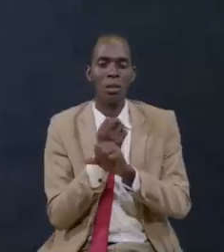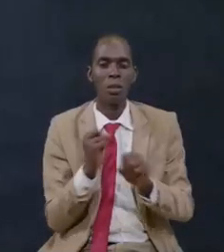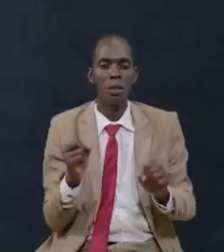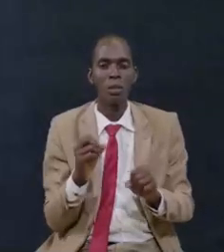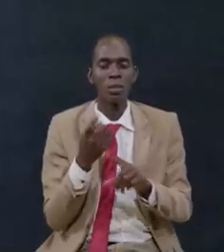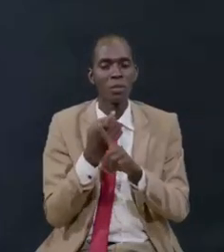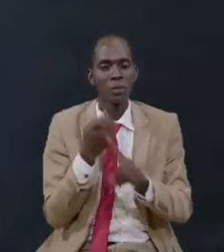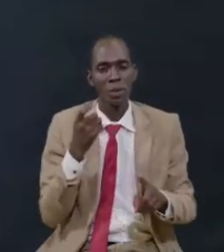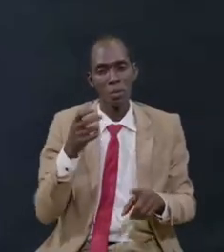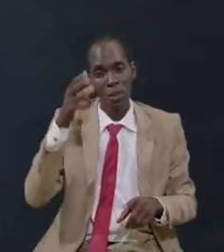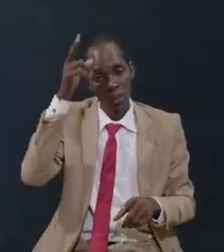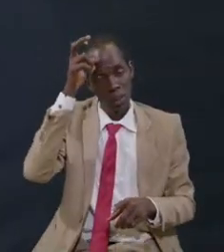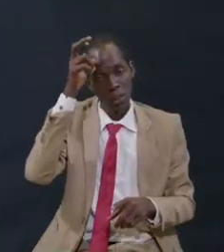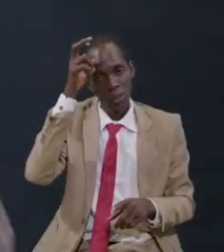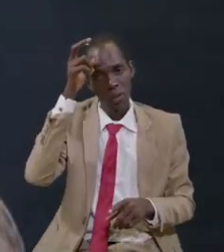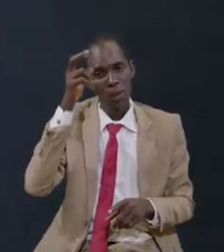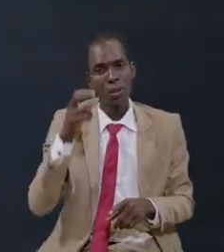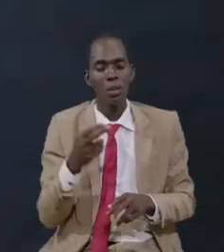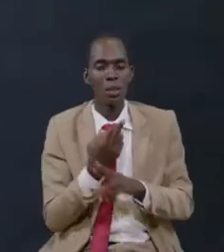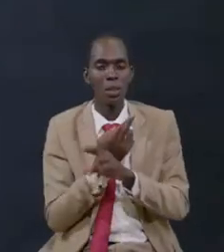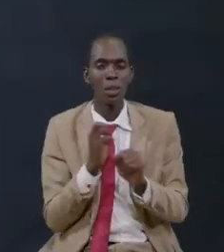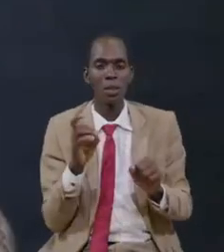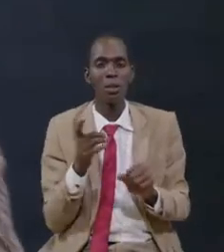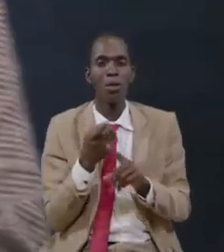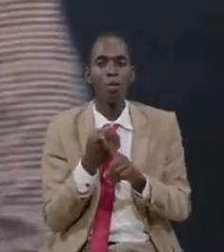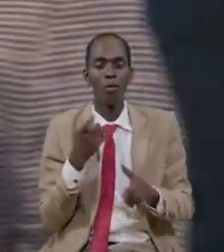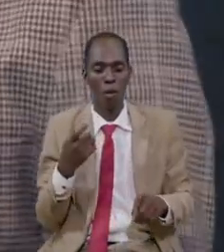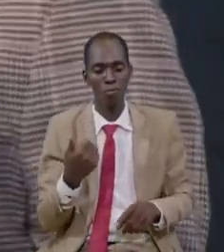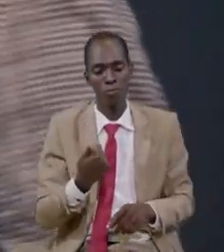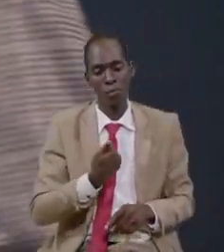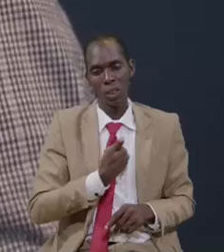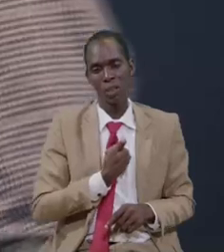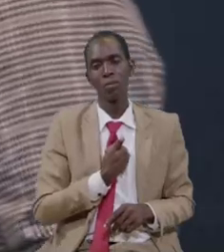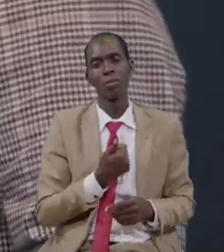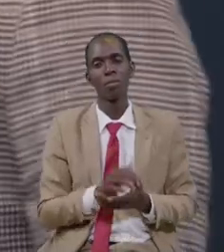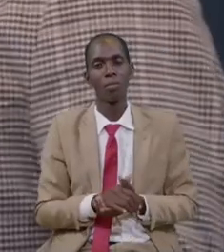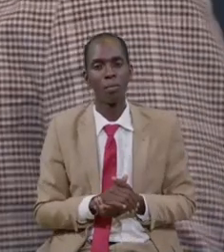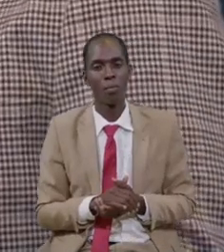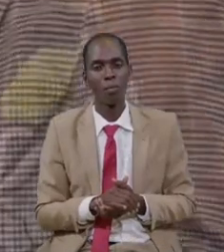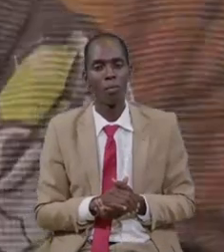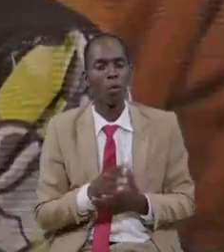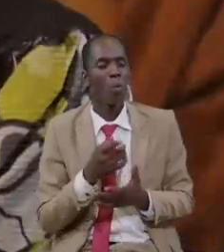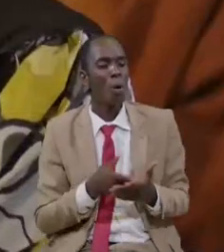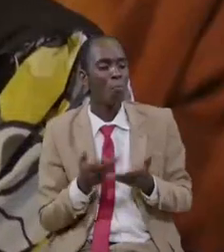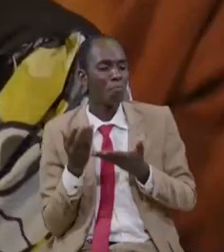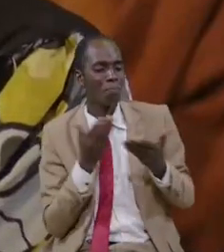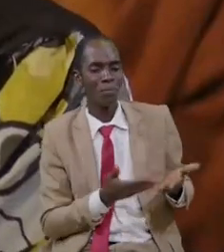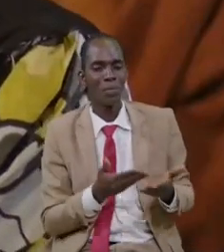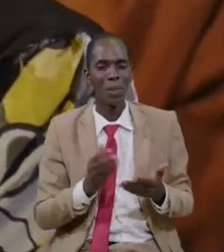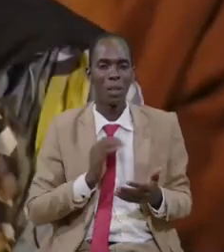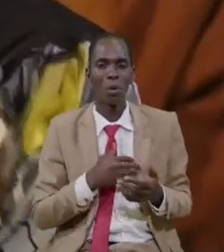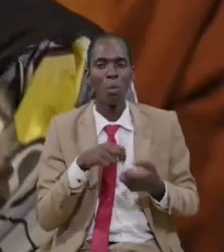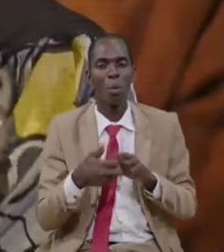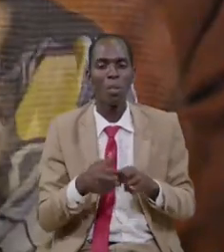Satan, racheté du moi. Vous savez, ce qui cause nos problèmes, c'est le